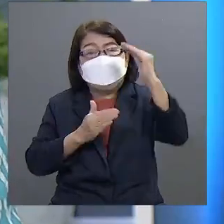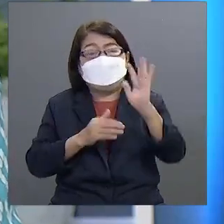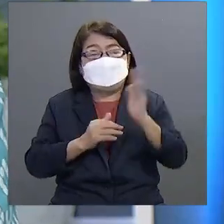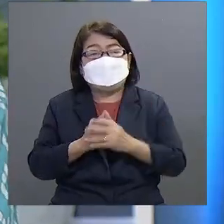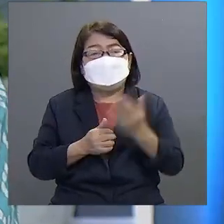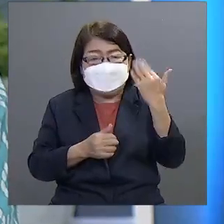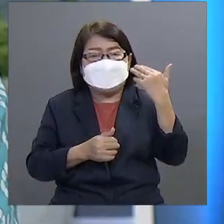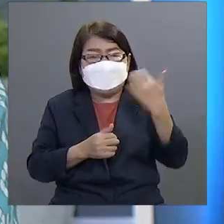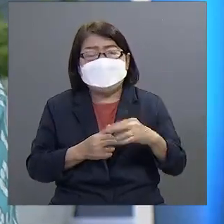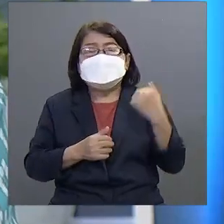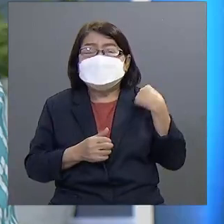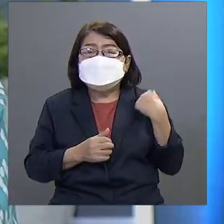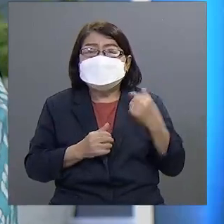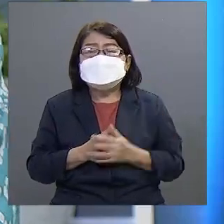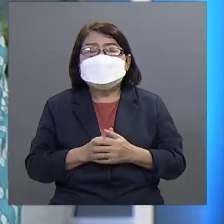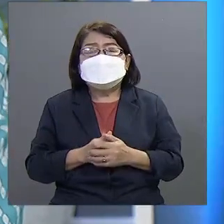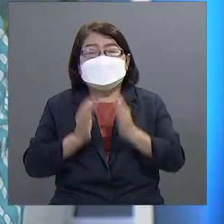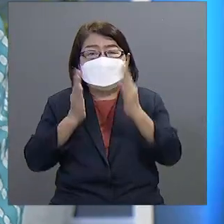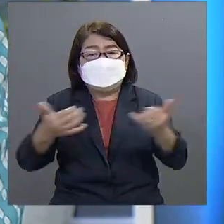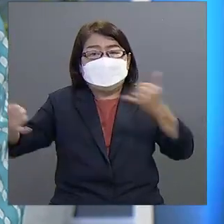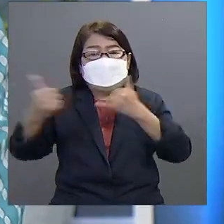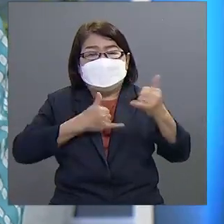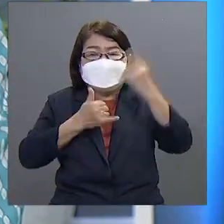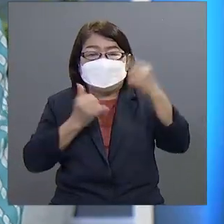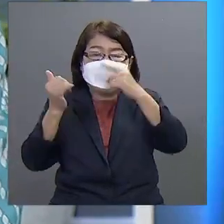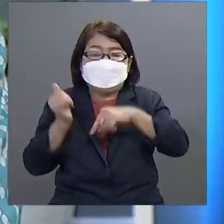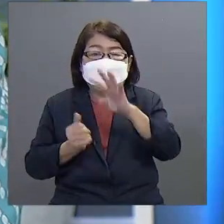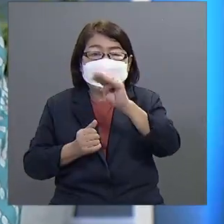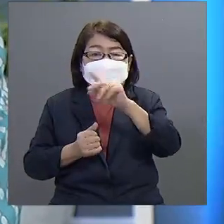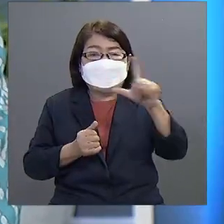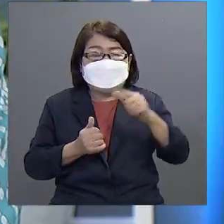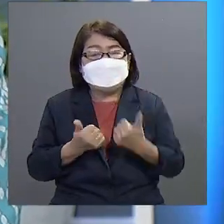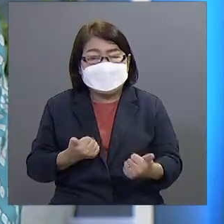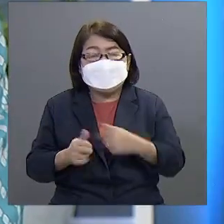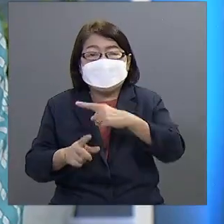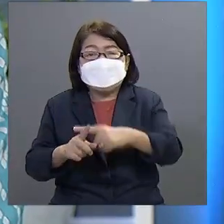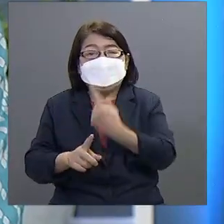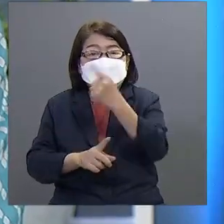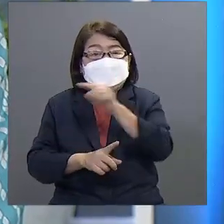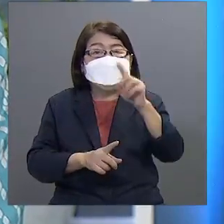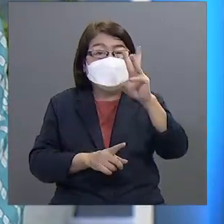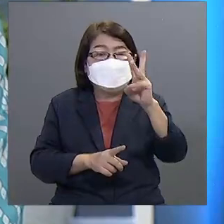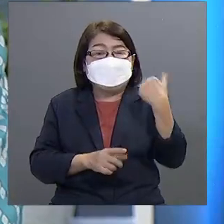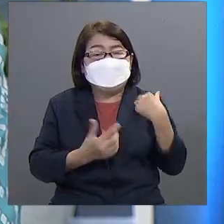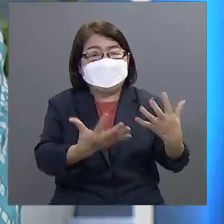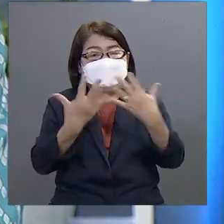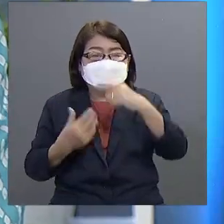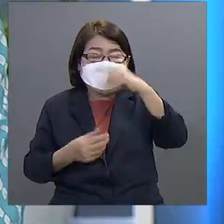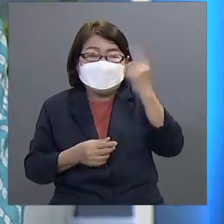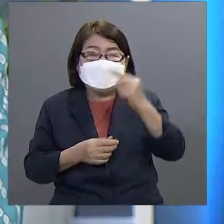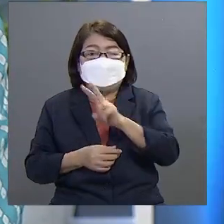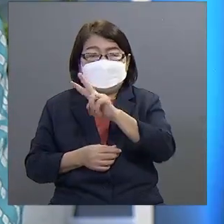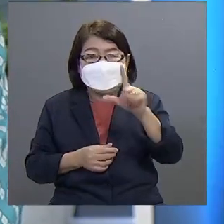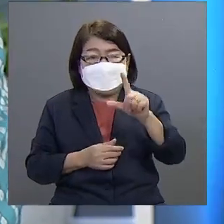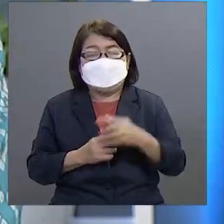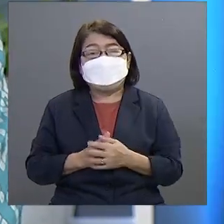ง40ล้านคนแต่มาวันนี้ค่อยๆมาก็ครึ่งปีแรกได้มา2ล้านนะครับแล้วก็ครึ่งเดือนแรกของไ